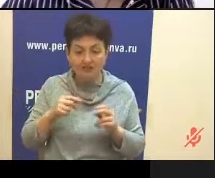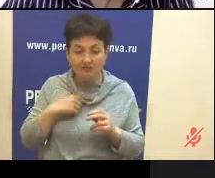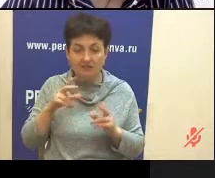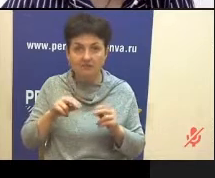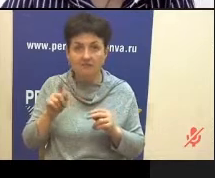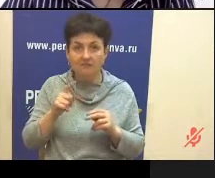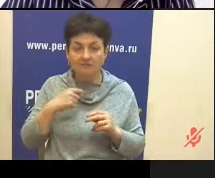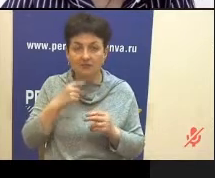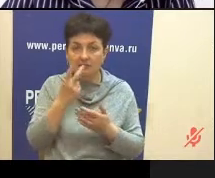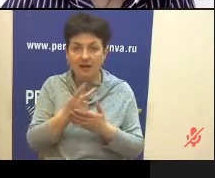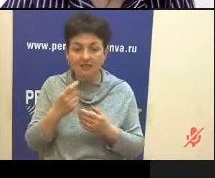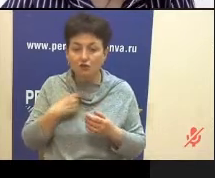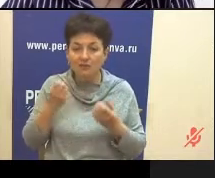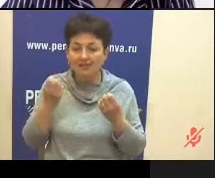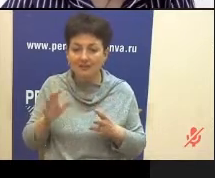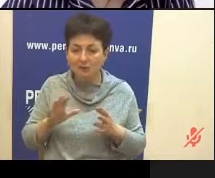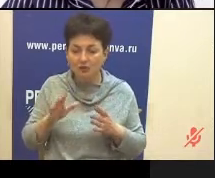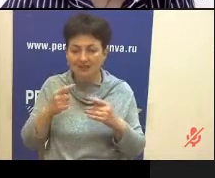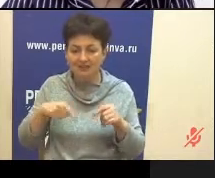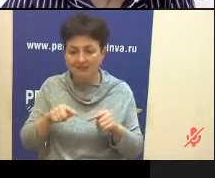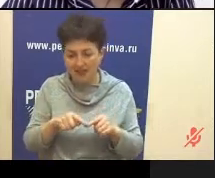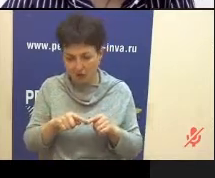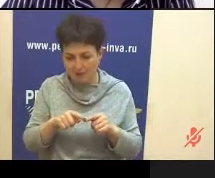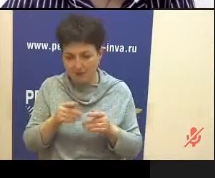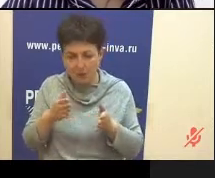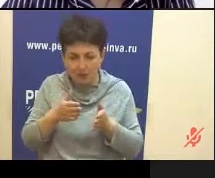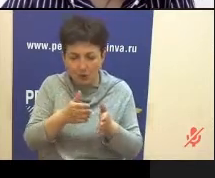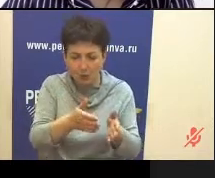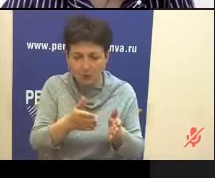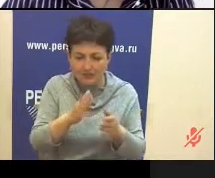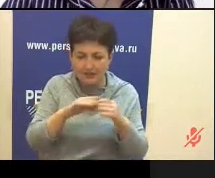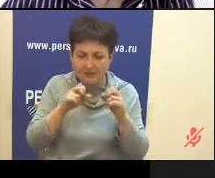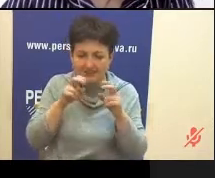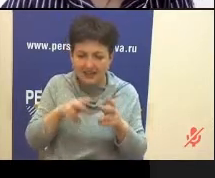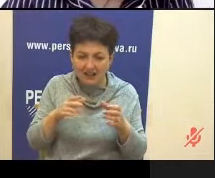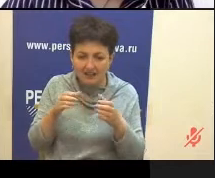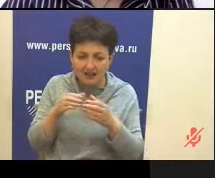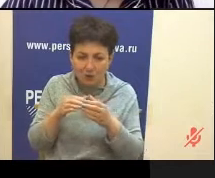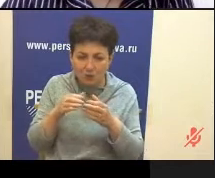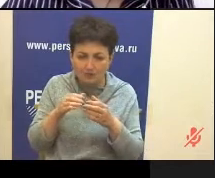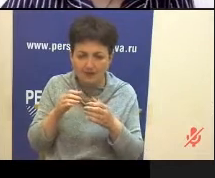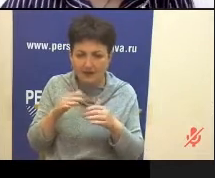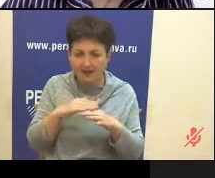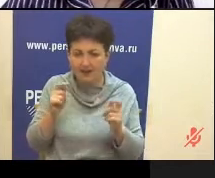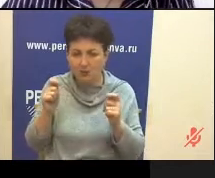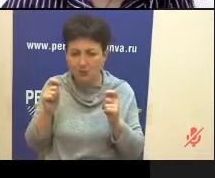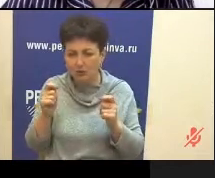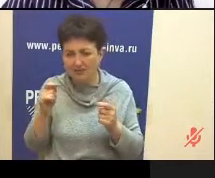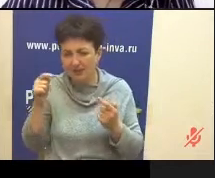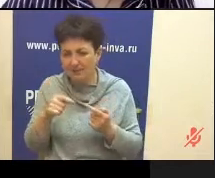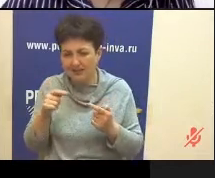что вполне. И это показывает, что мы не просто создаем в узкой какой-то профессиональной